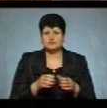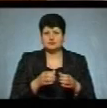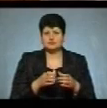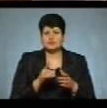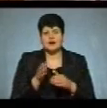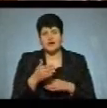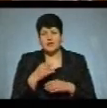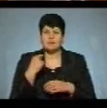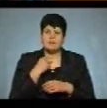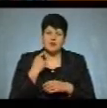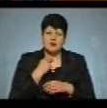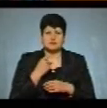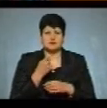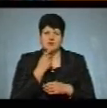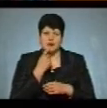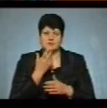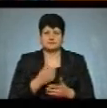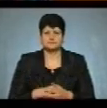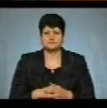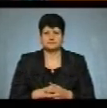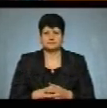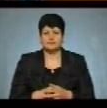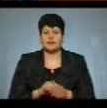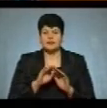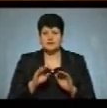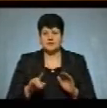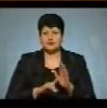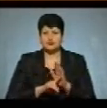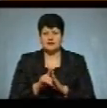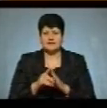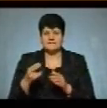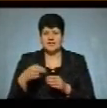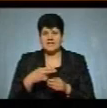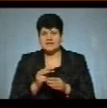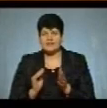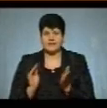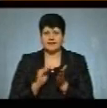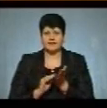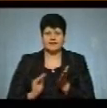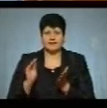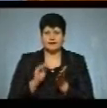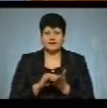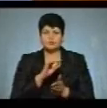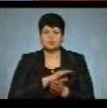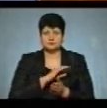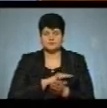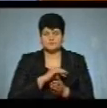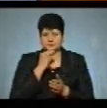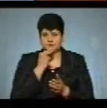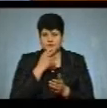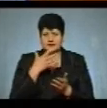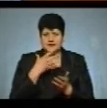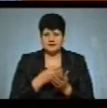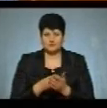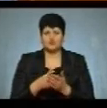з риби, м'яса та яєць. Діти починають вирізати та наклеювати аплікації корисних продуктів на свої паперові